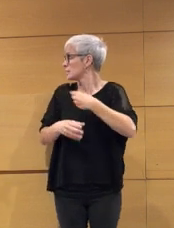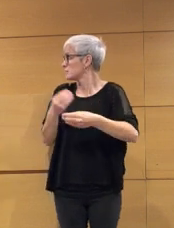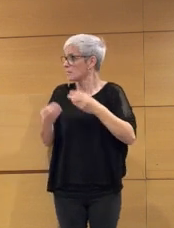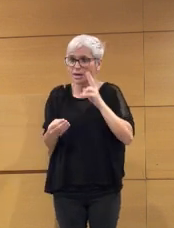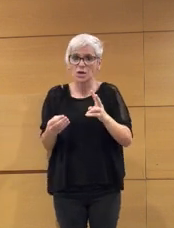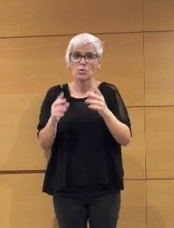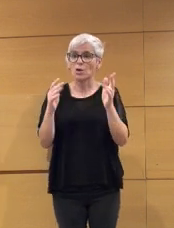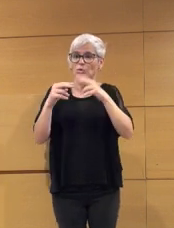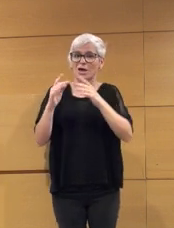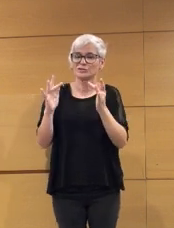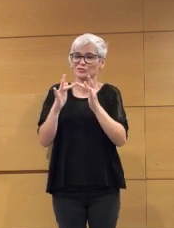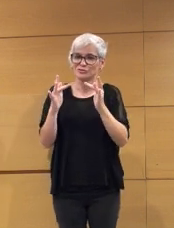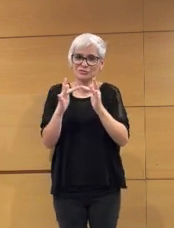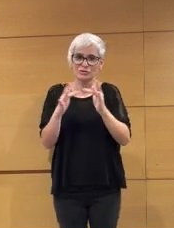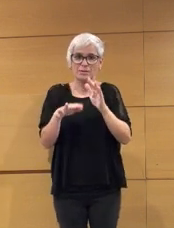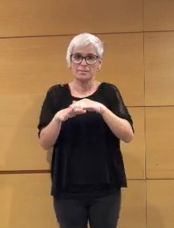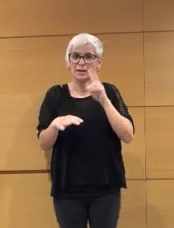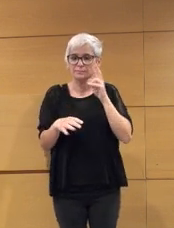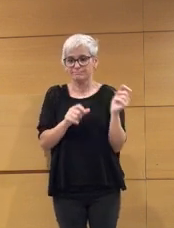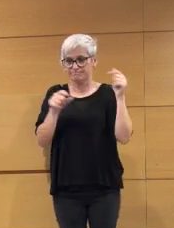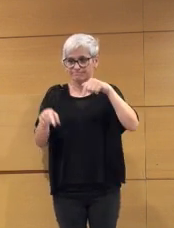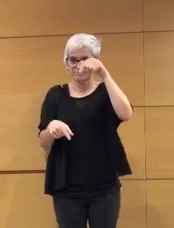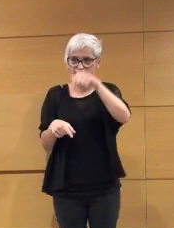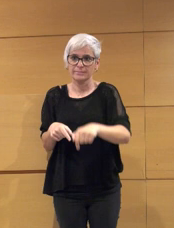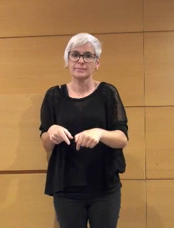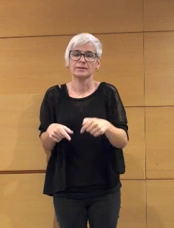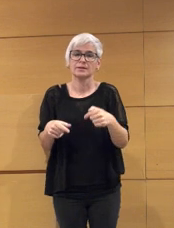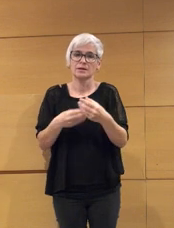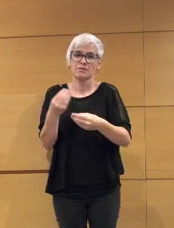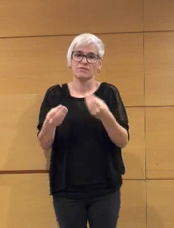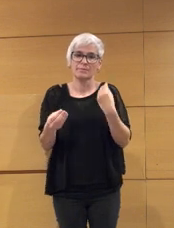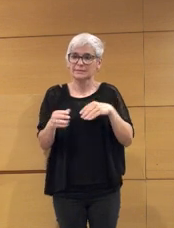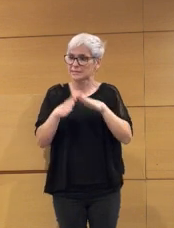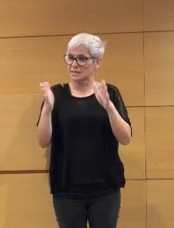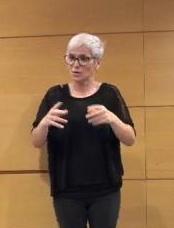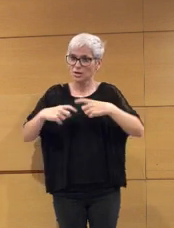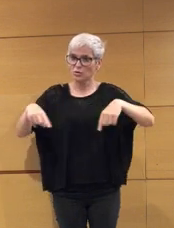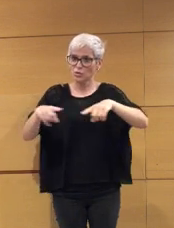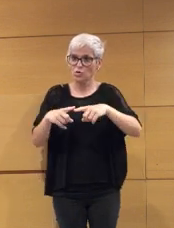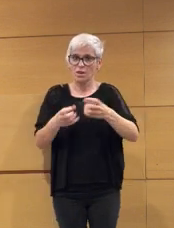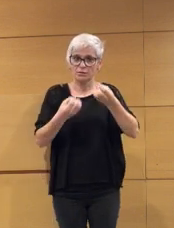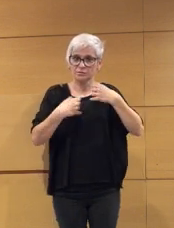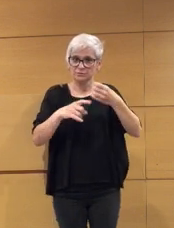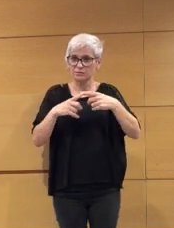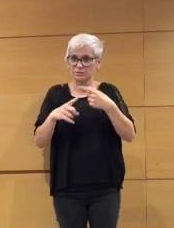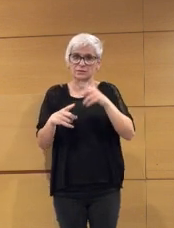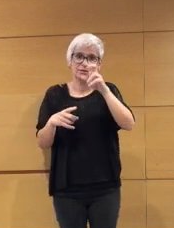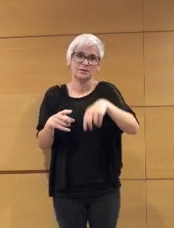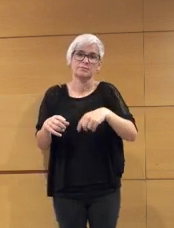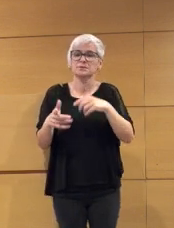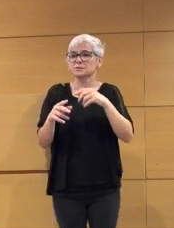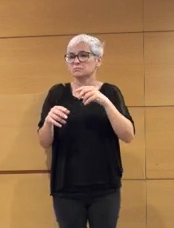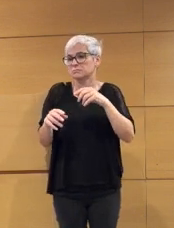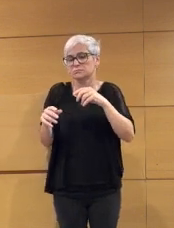vam fer aquesta connexió per acabar venint aquí i muntar aquesta taula rodona. Doncs si hi ha una fira de videojocs també hi